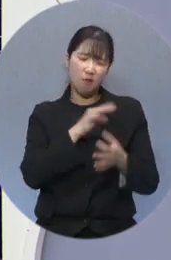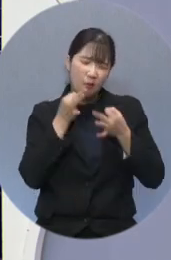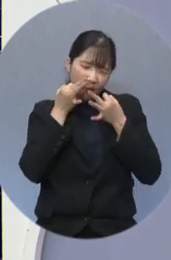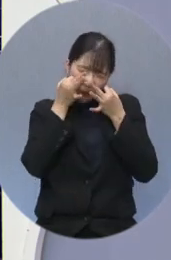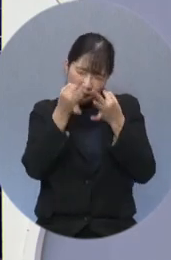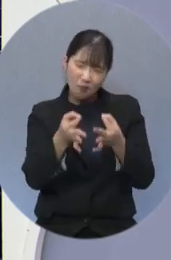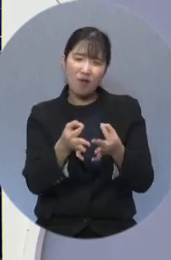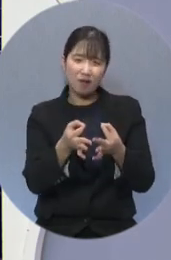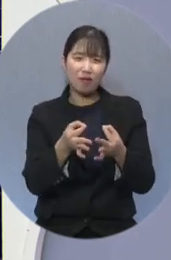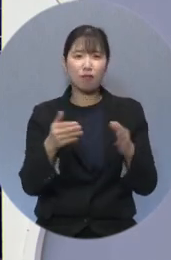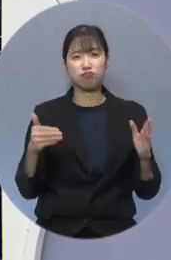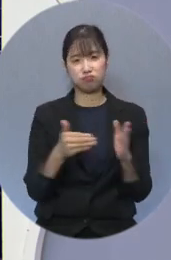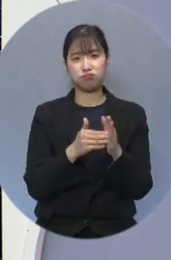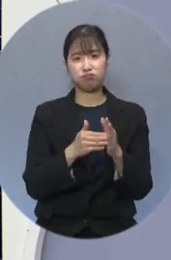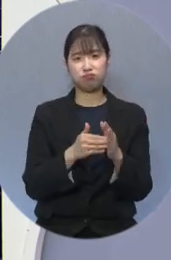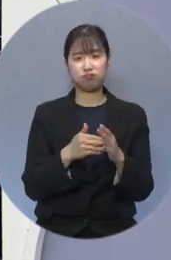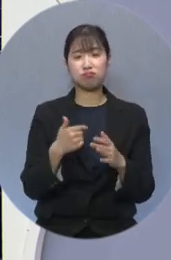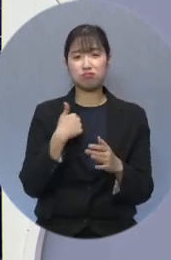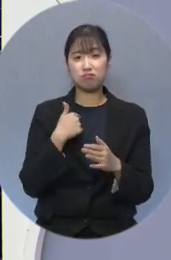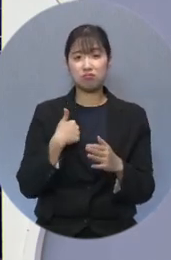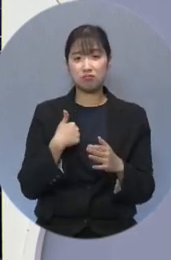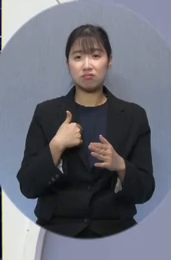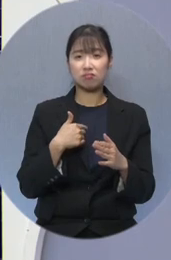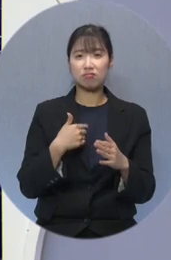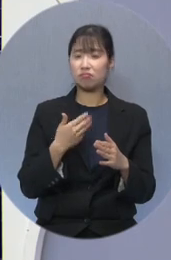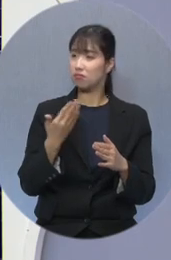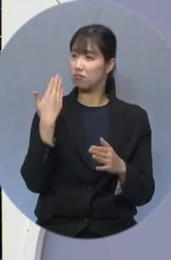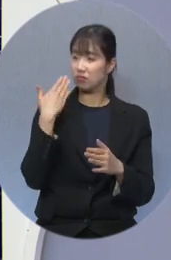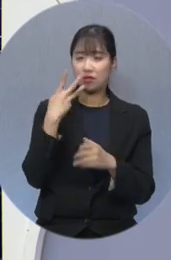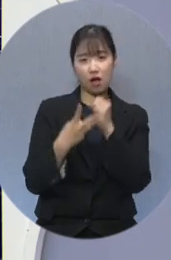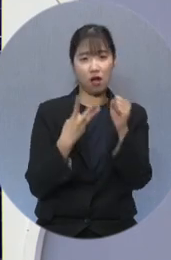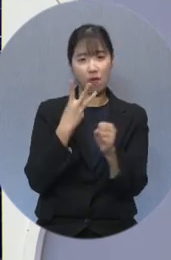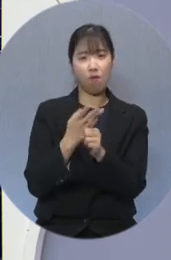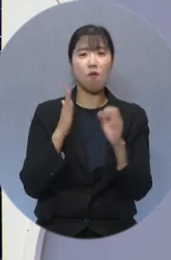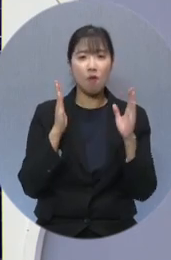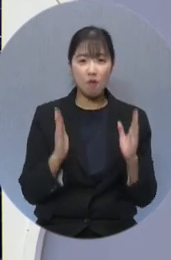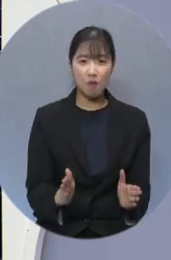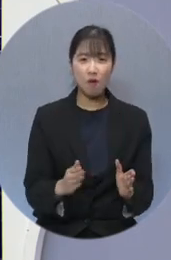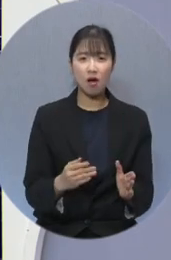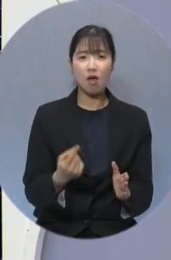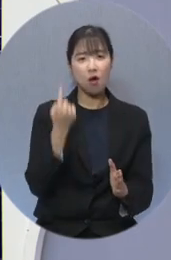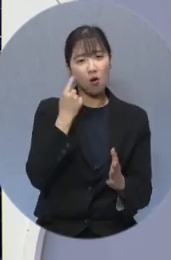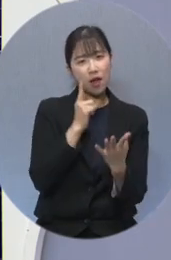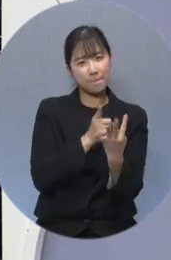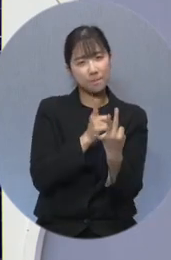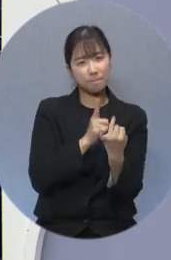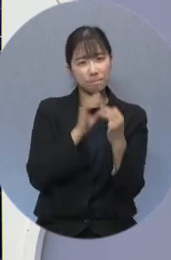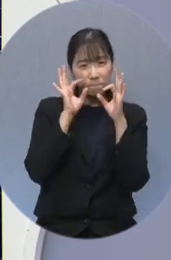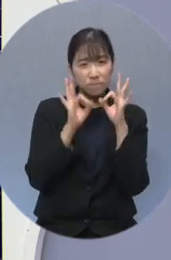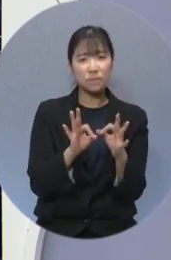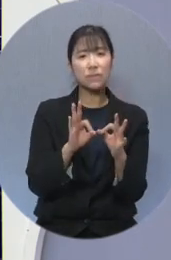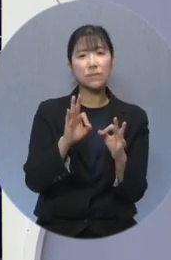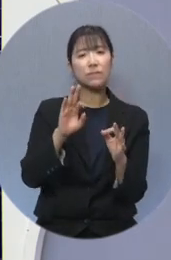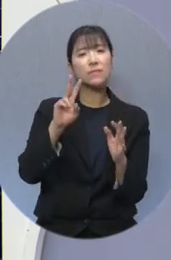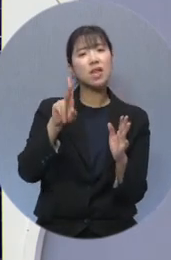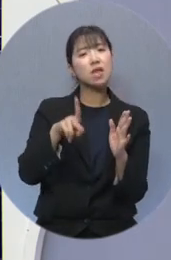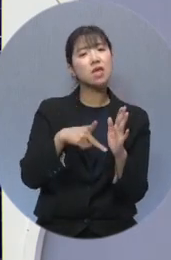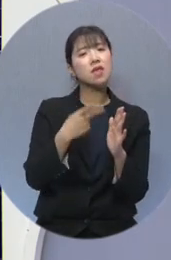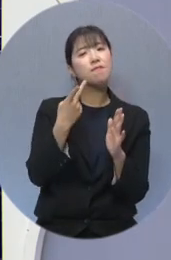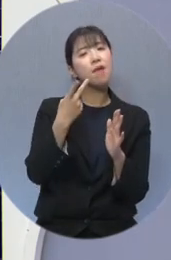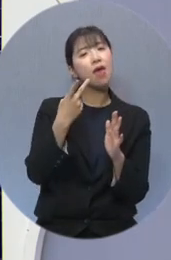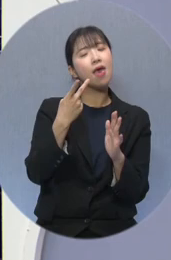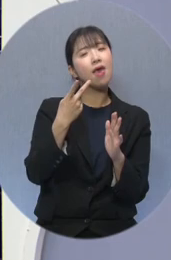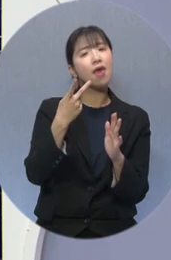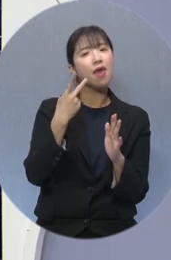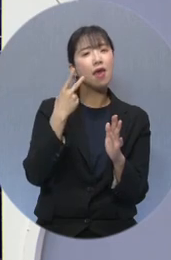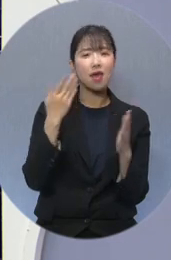때문에 제가 이제 출장 일수가 지난 3년 동안 어제 카운터를 해보니까 한 200일이 넘더라고요.